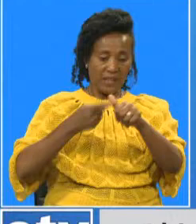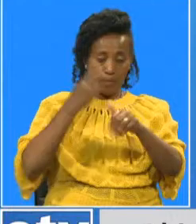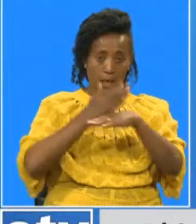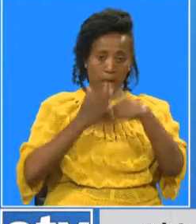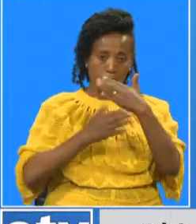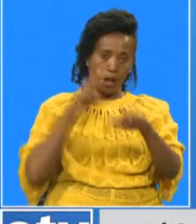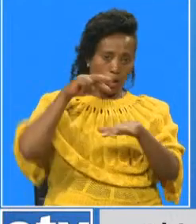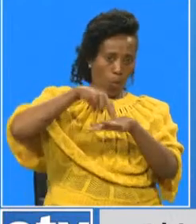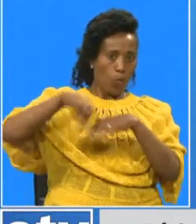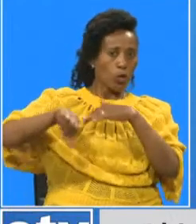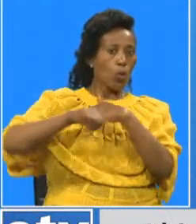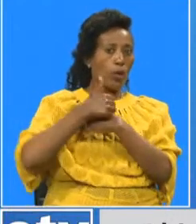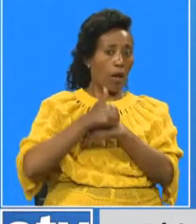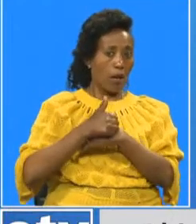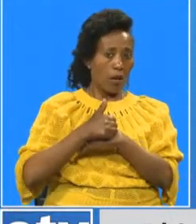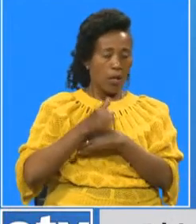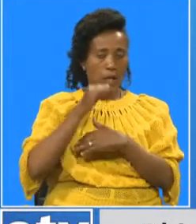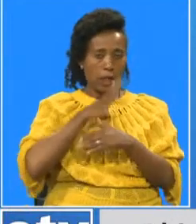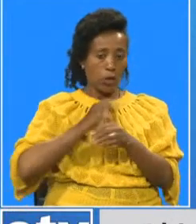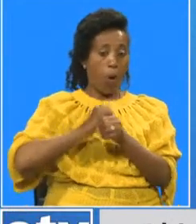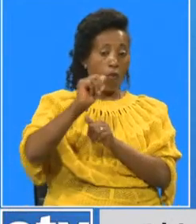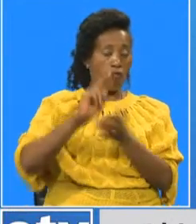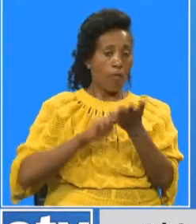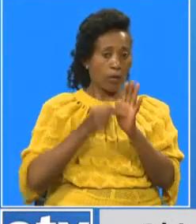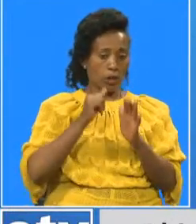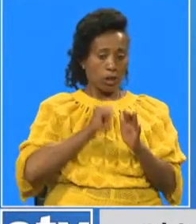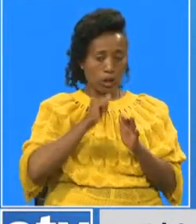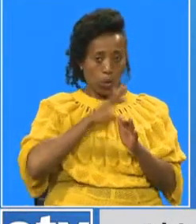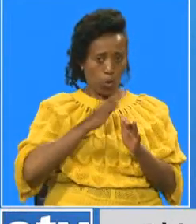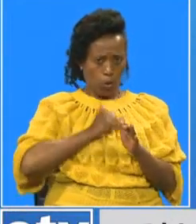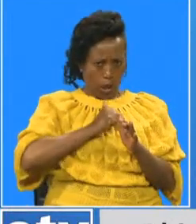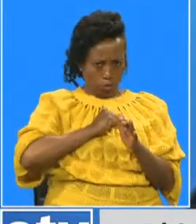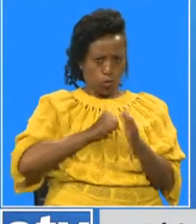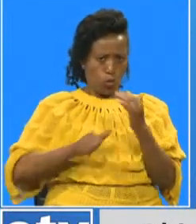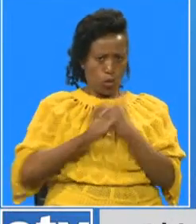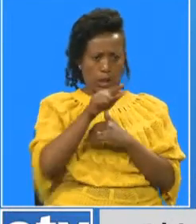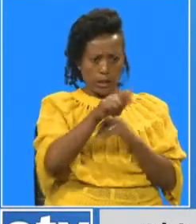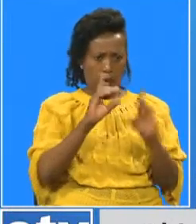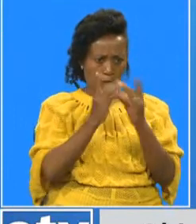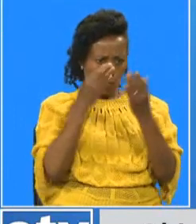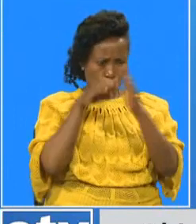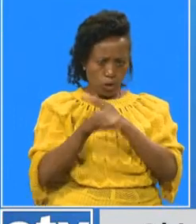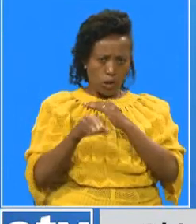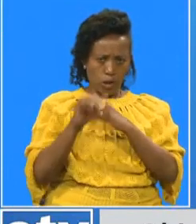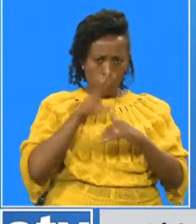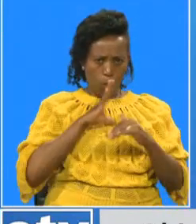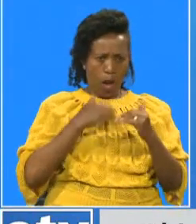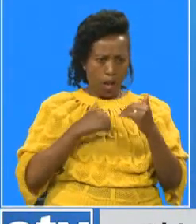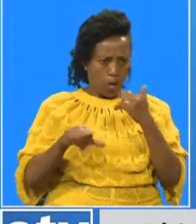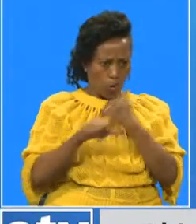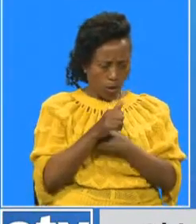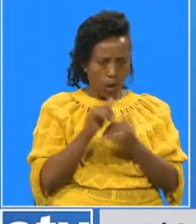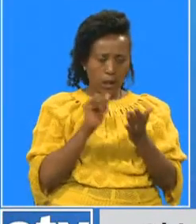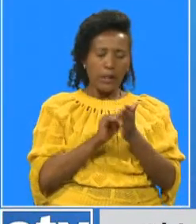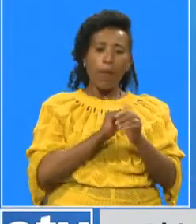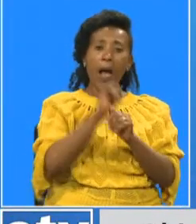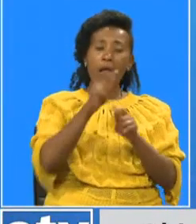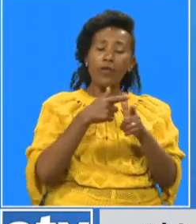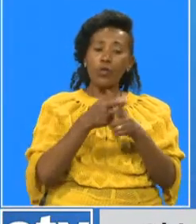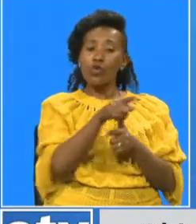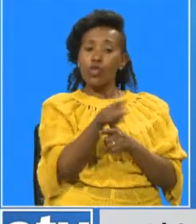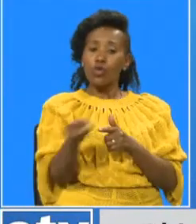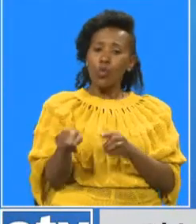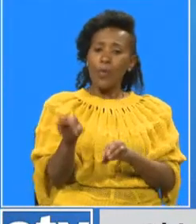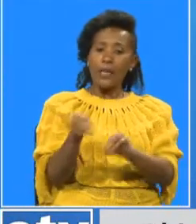ደረጃ ተቋሙን ይጎዳል ከሰው አልፎ ማለት ነው። ሰው የራሱ ይጎዳል፣ እዛ ክፍል ውስጥ ያሉ ሰራተኞች ይጎዳሉ። ከዛ ባለፈ ደግሞ